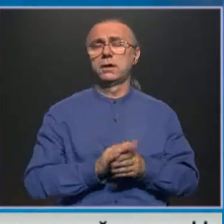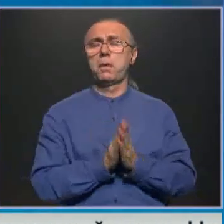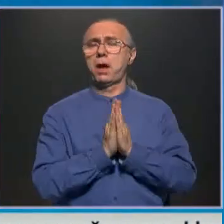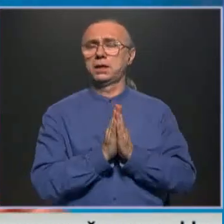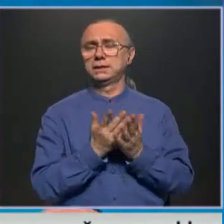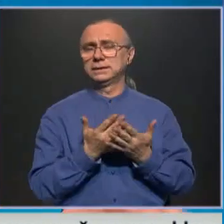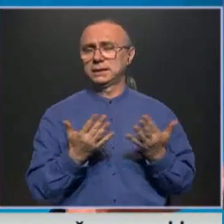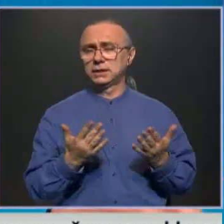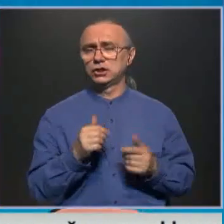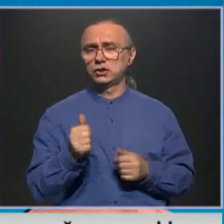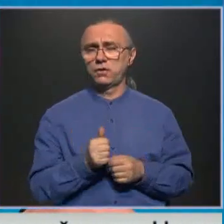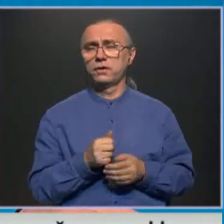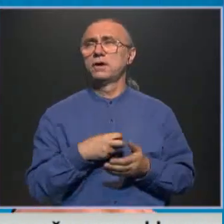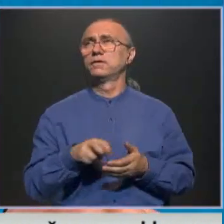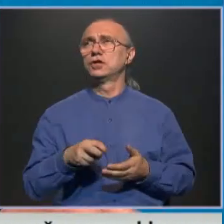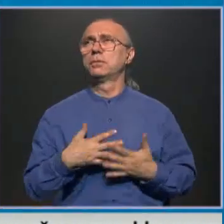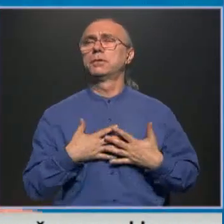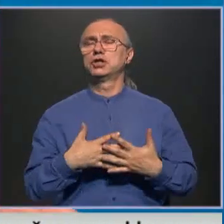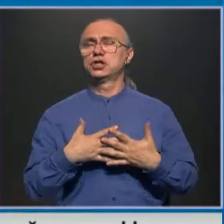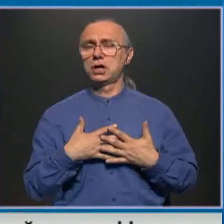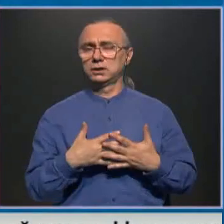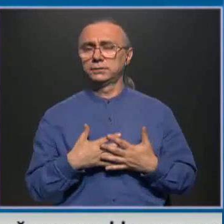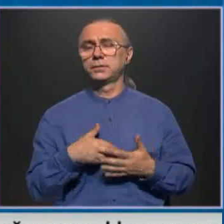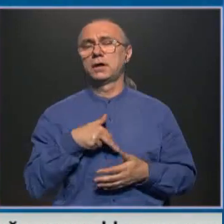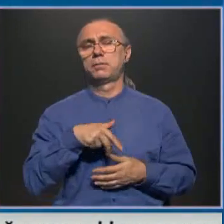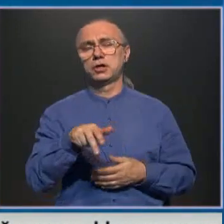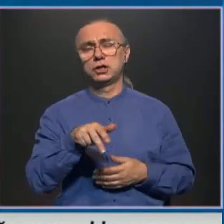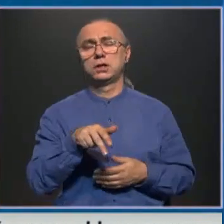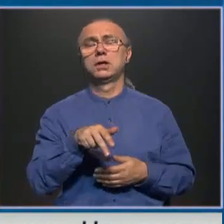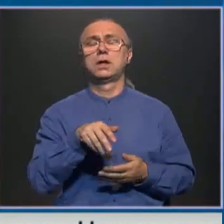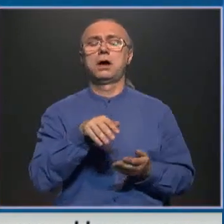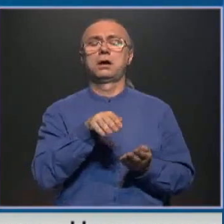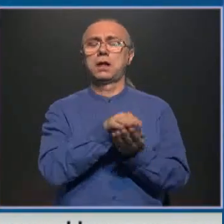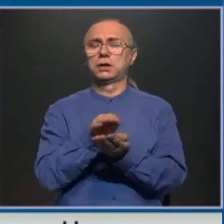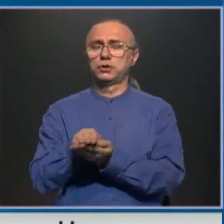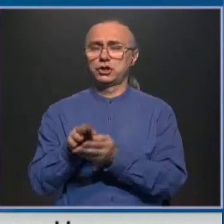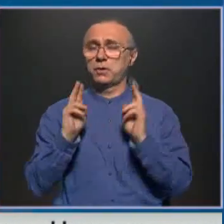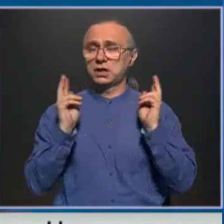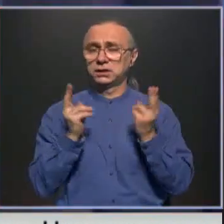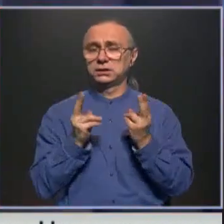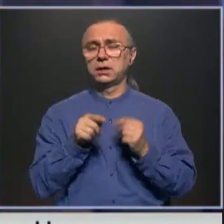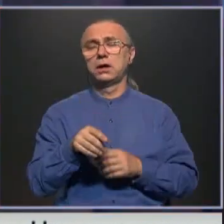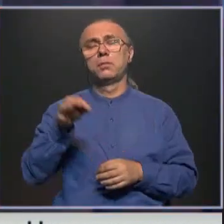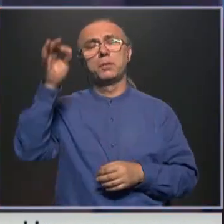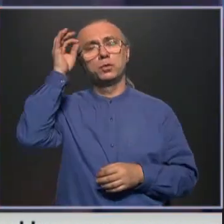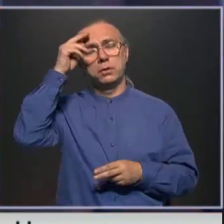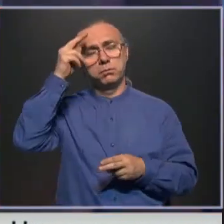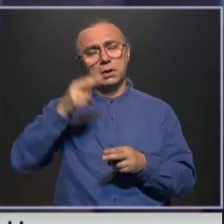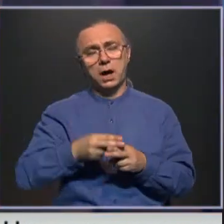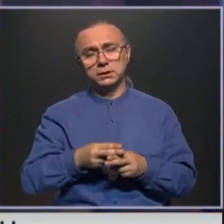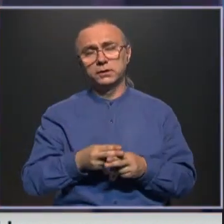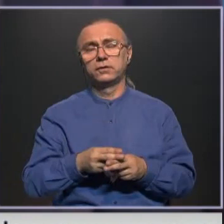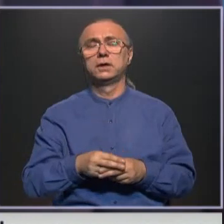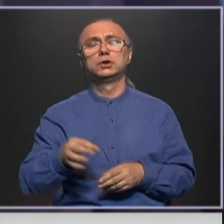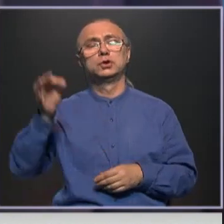Потом вышли подышать свежим воздухом, пошли на монастырское кладбище, где братья захоронены. Там помянули за упокойные тоже прошение,